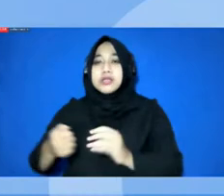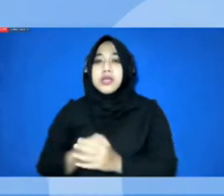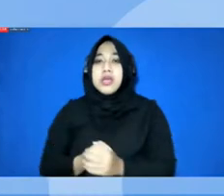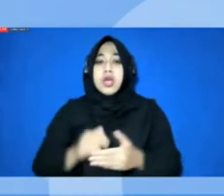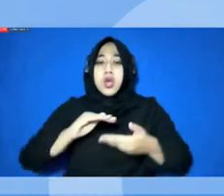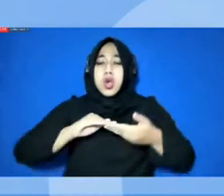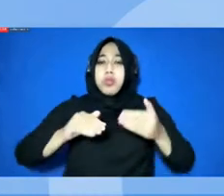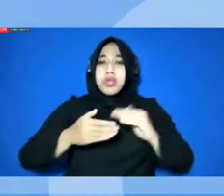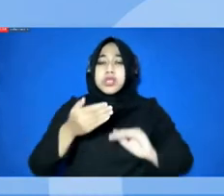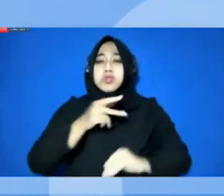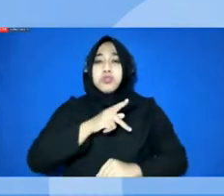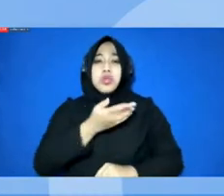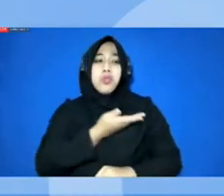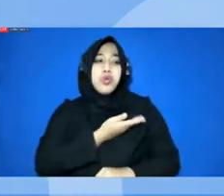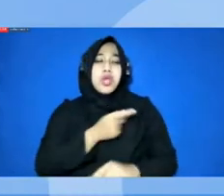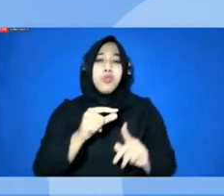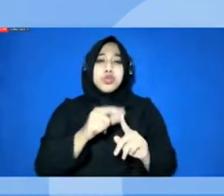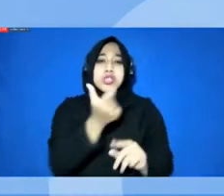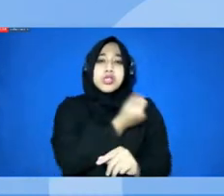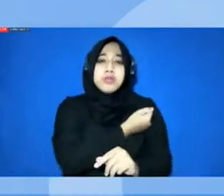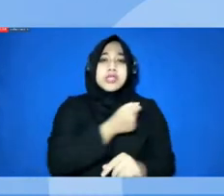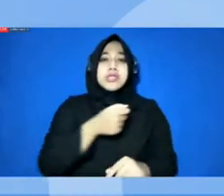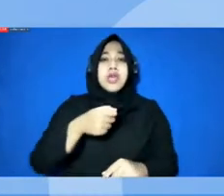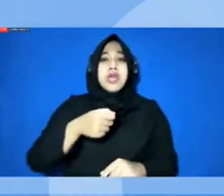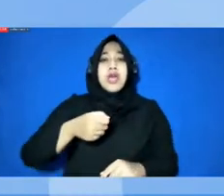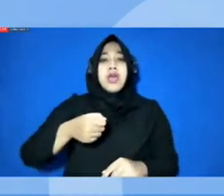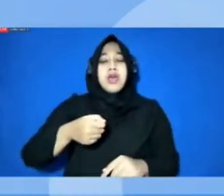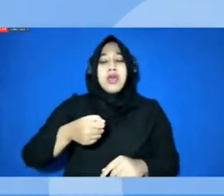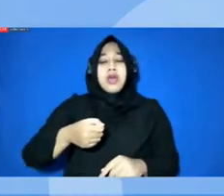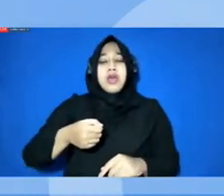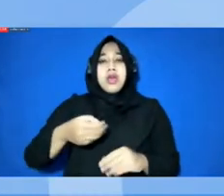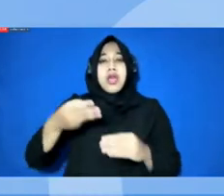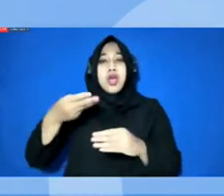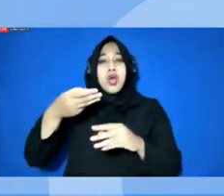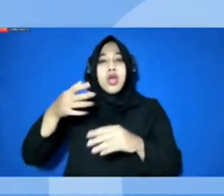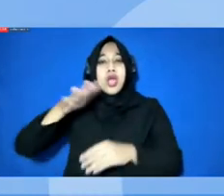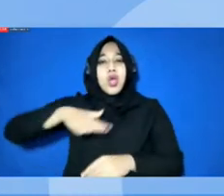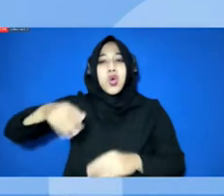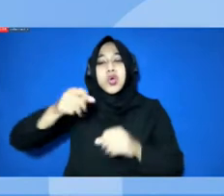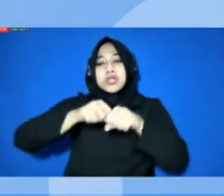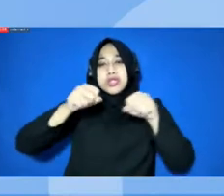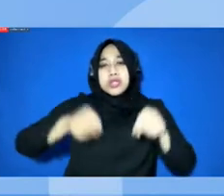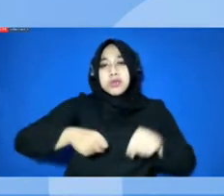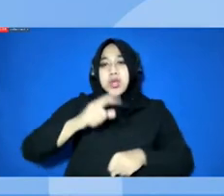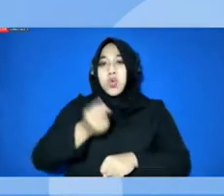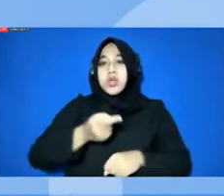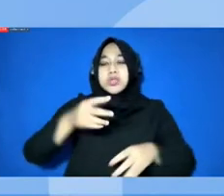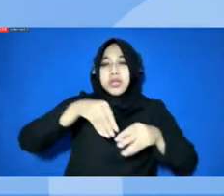punya Puskesmas dengan ekosistem sosialnya, ada kader, ada masyarakat yang harus dilibatkan. Kedua,